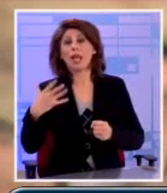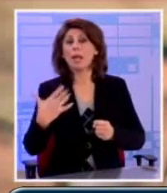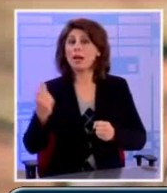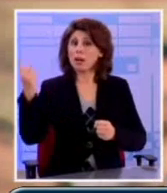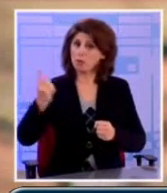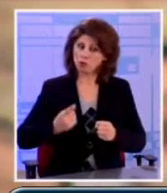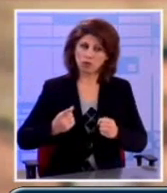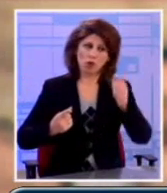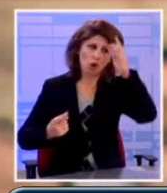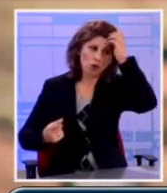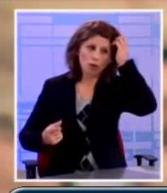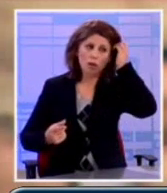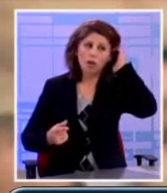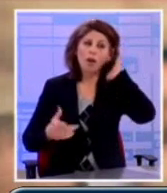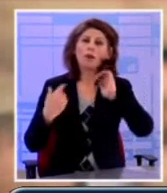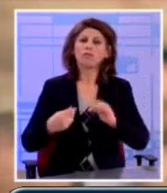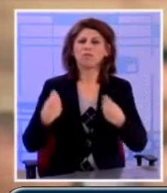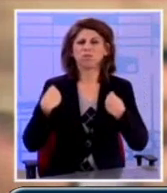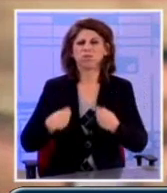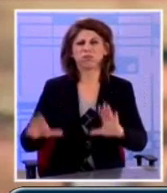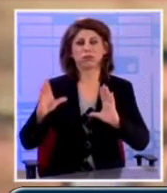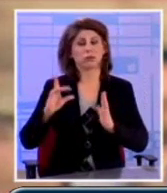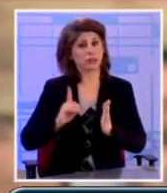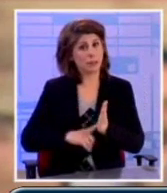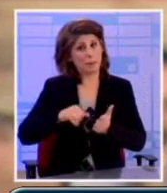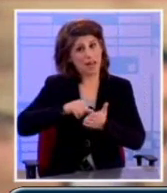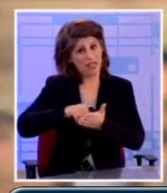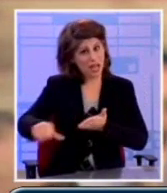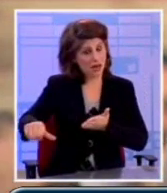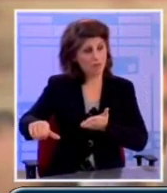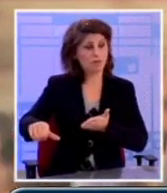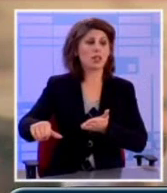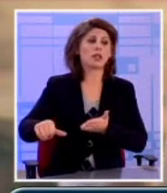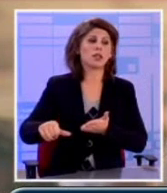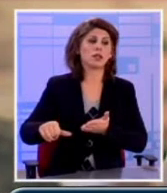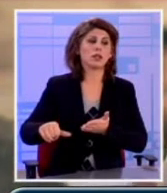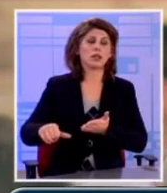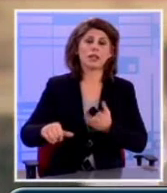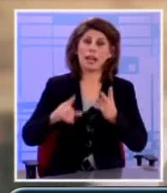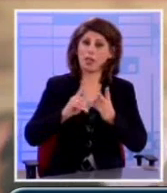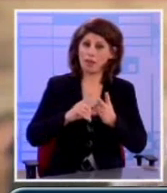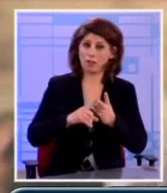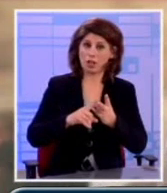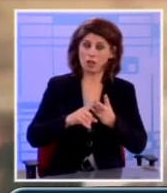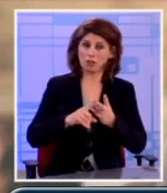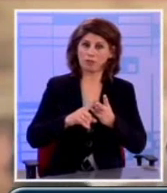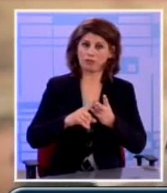που είναι επαχθές και επονίδιστο και το οποίο πρέπει να διαγραφεί. Και ένα δεύτερο, αν